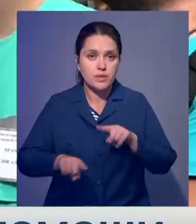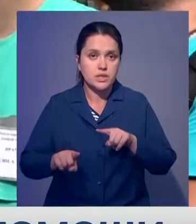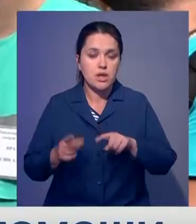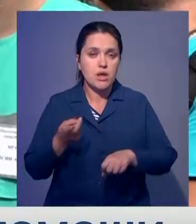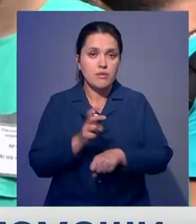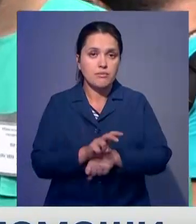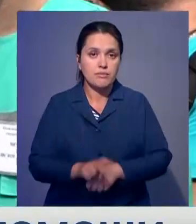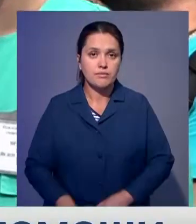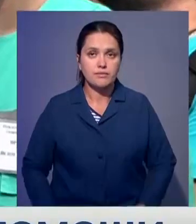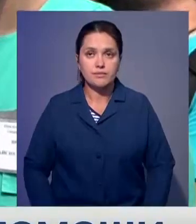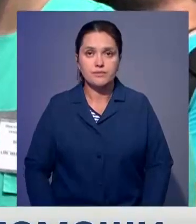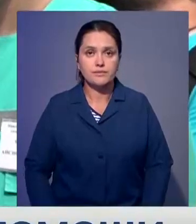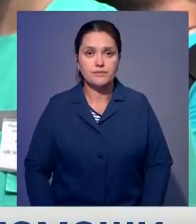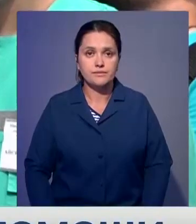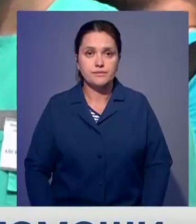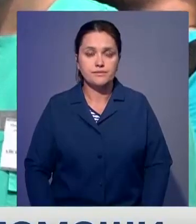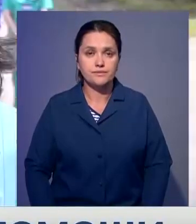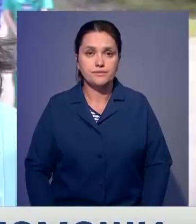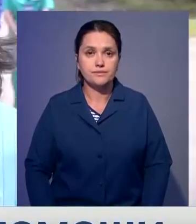часа.